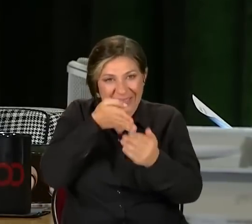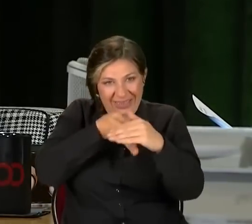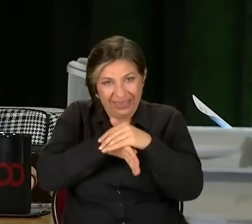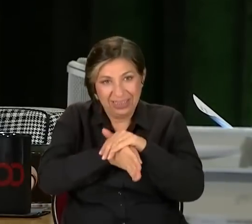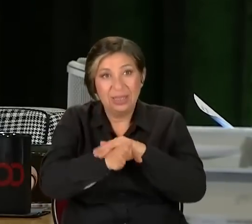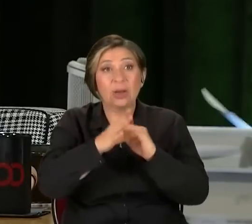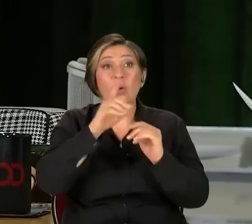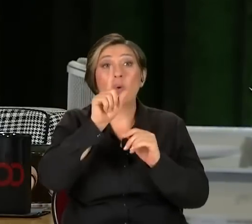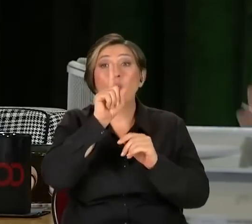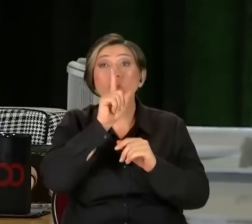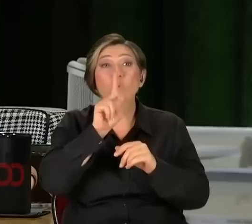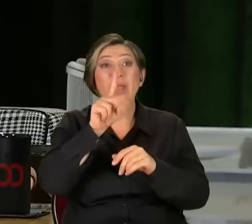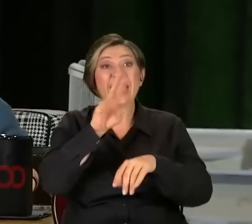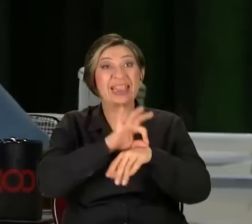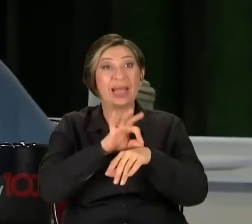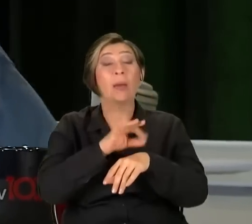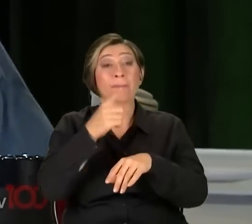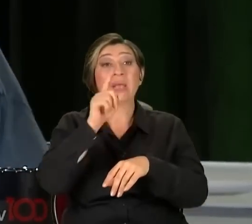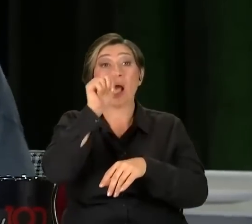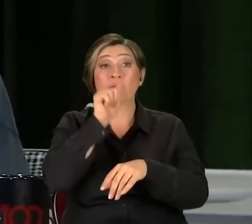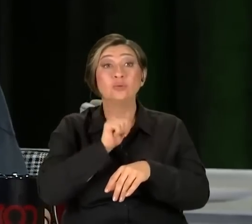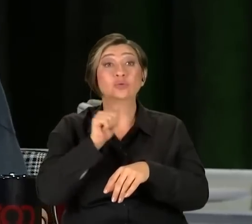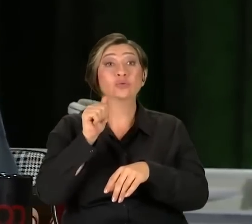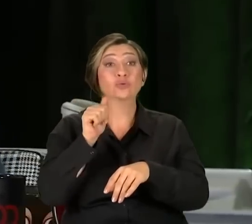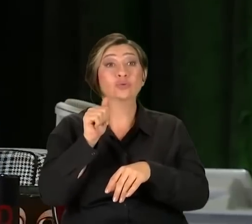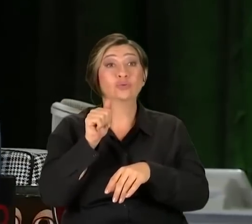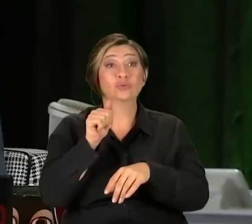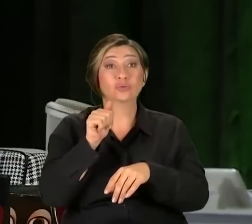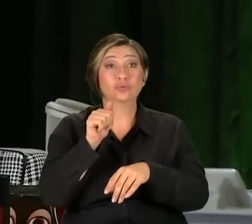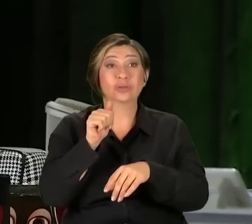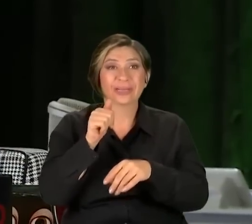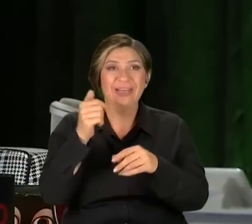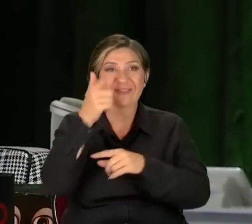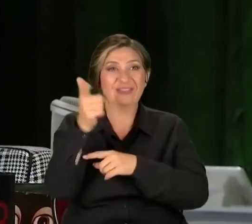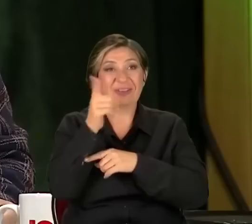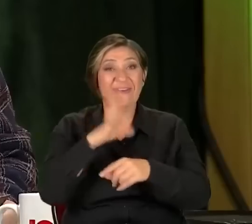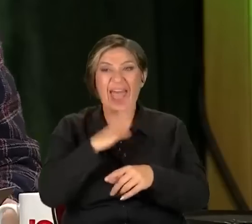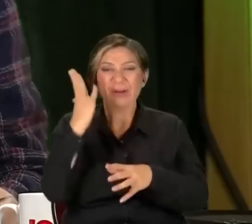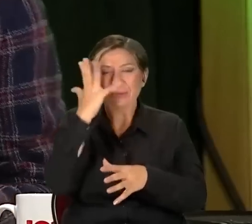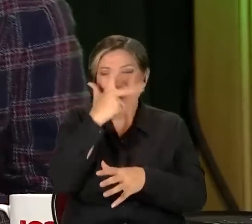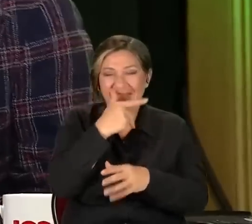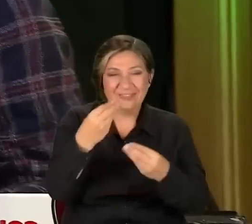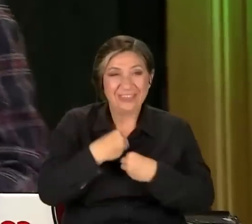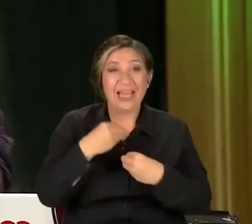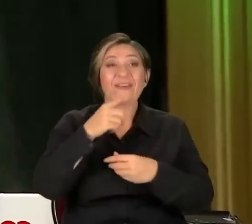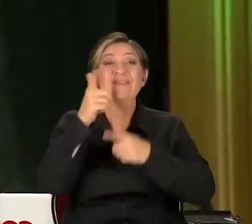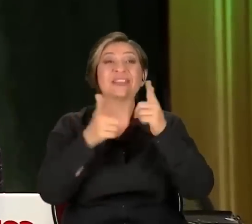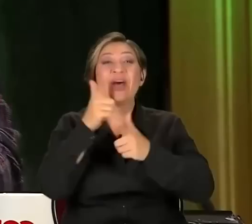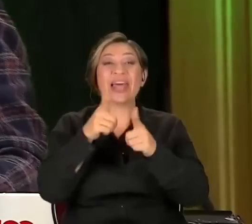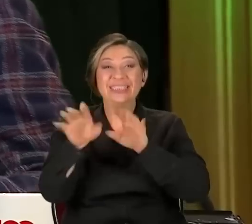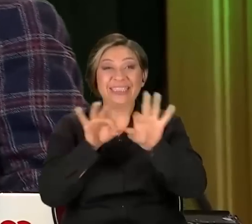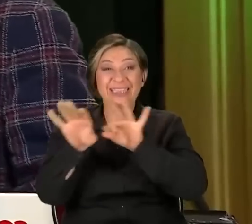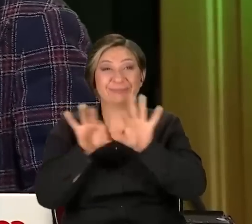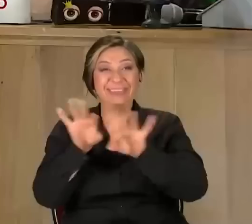tane videom var. Gerçekten hani en beni utandırabilecek 20 tanesini saydınız. Çok teşekkür ediyorum. Yok ya. Özenle